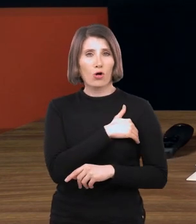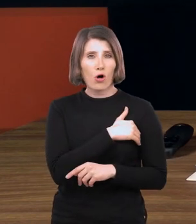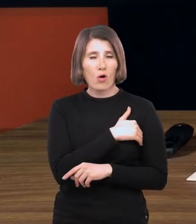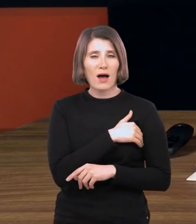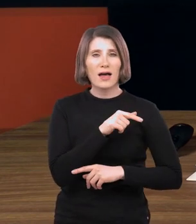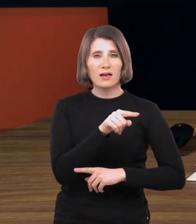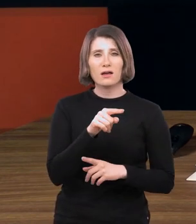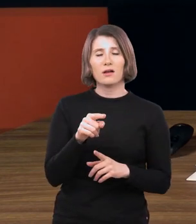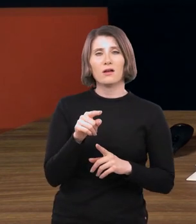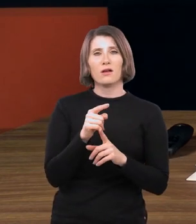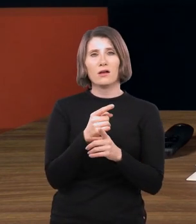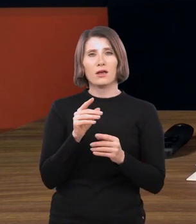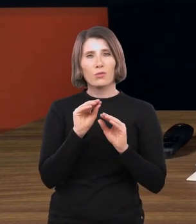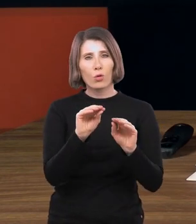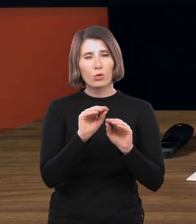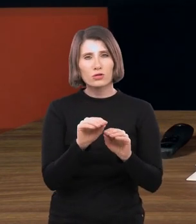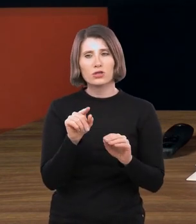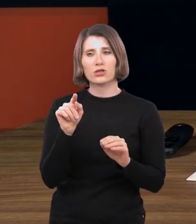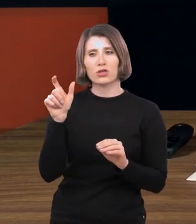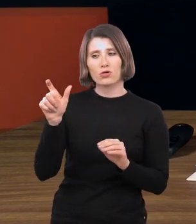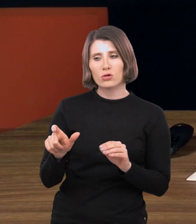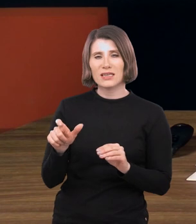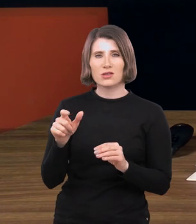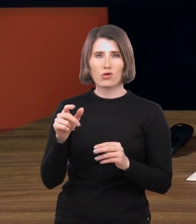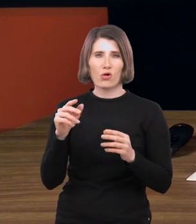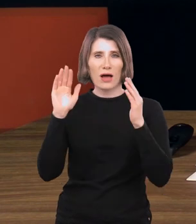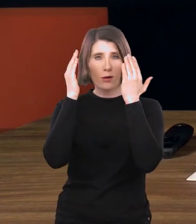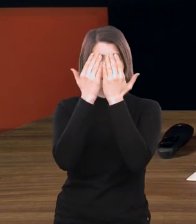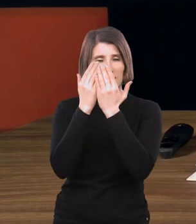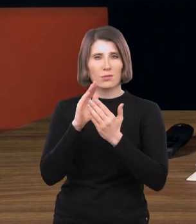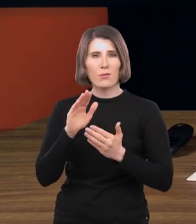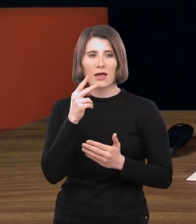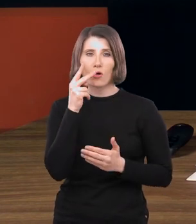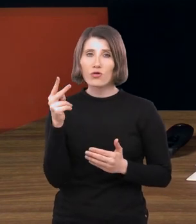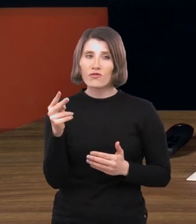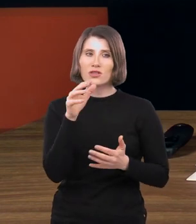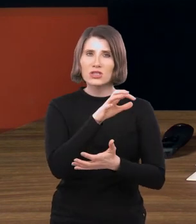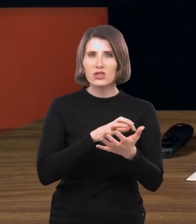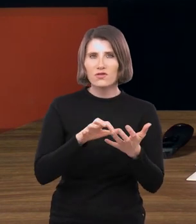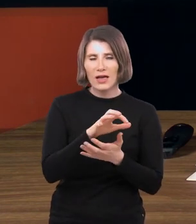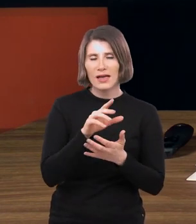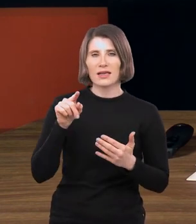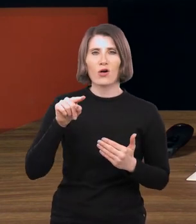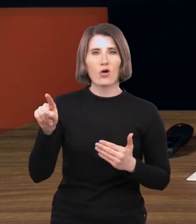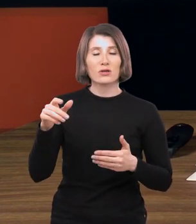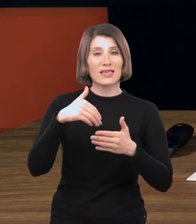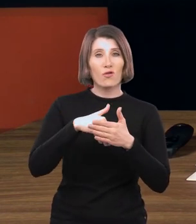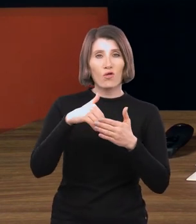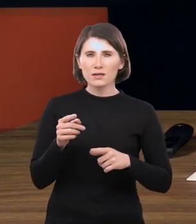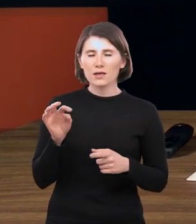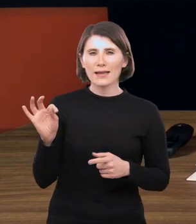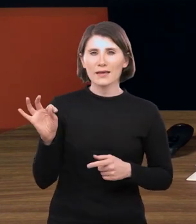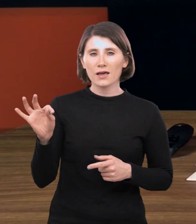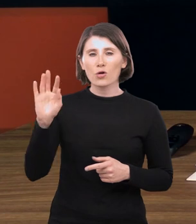spektrum zaburzeń autystycznych postrzega świat, jak go pojmuje, jakie są style jego